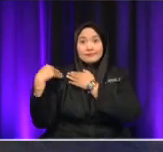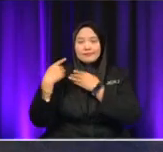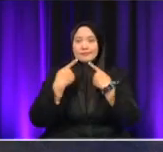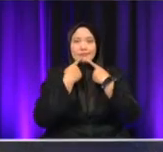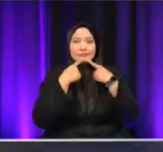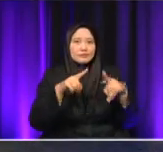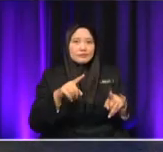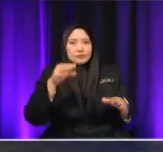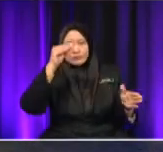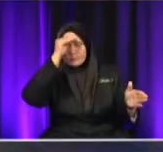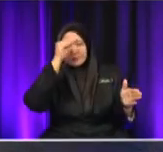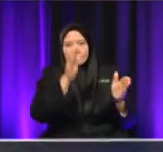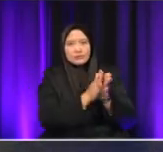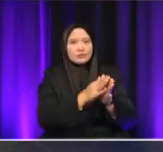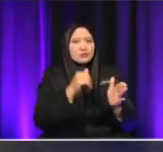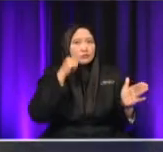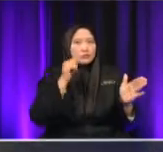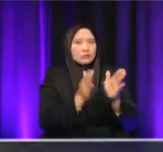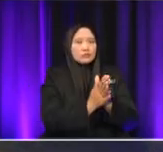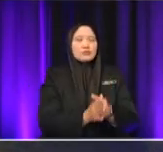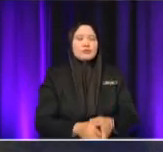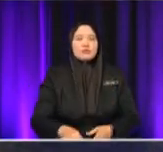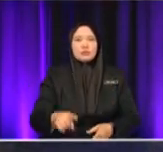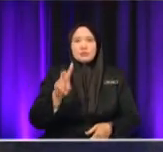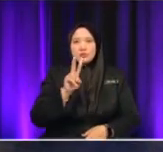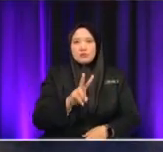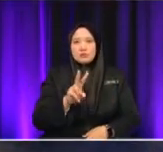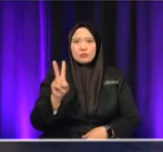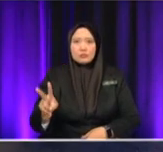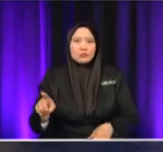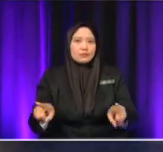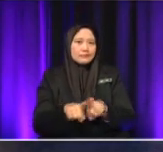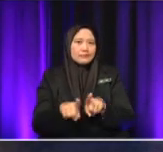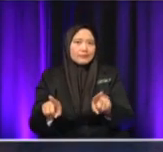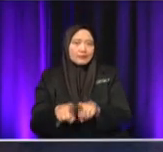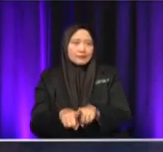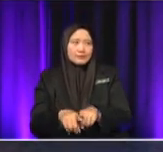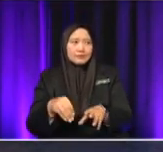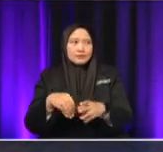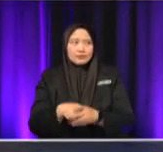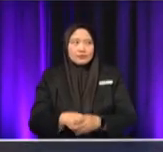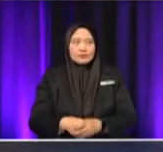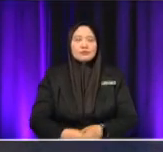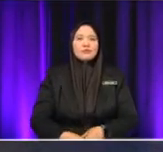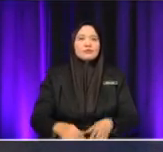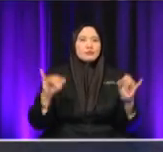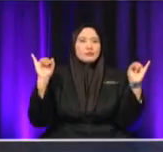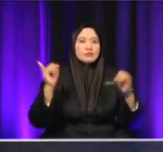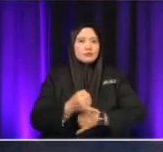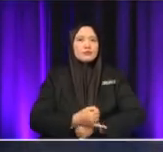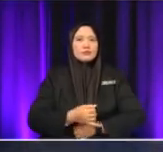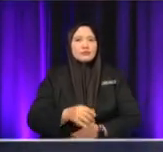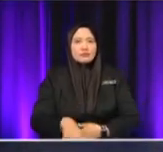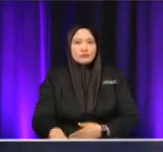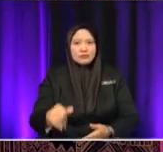istri Aqidah Ibadah dan juga akhlak ingin meminta anak-anak murid Ustadzah dan juga